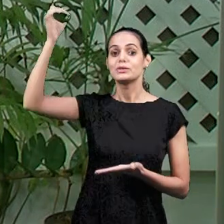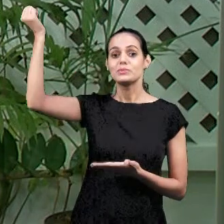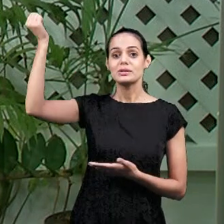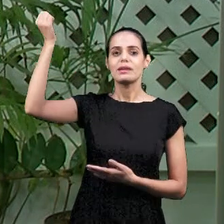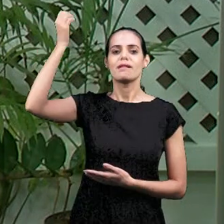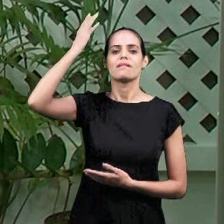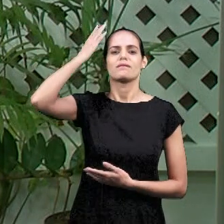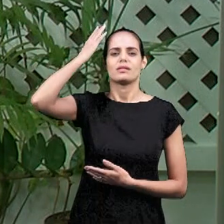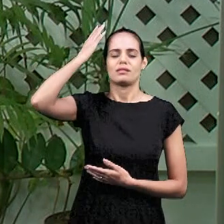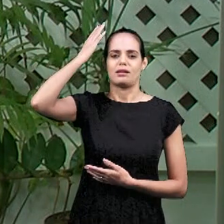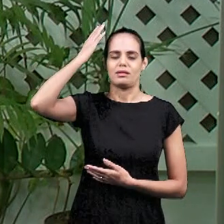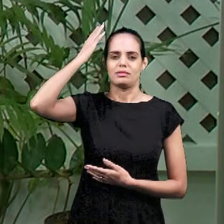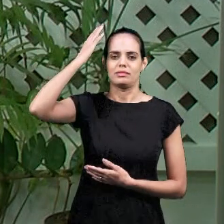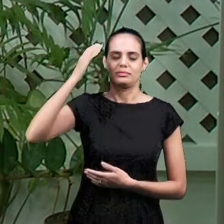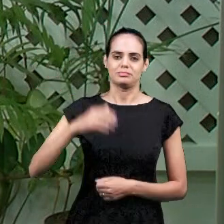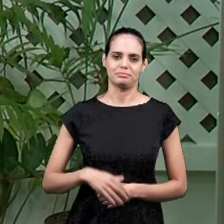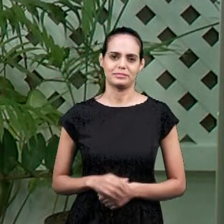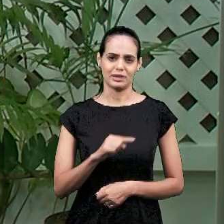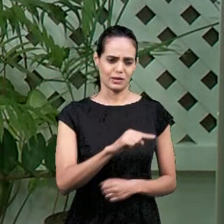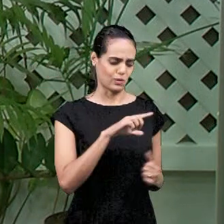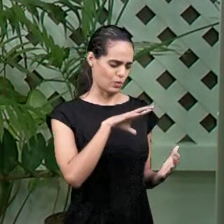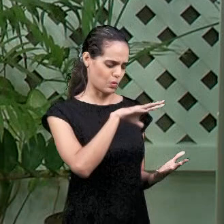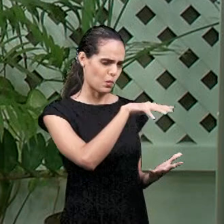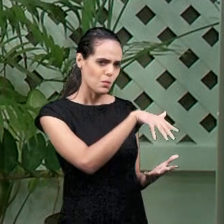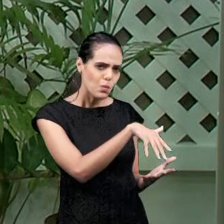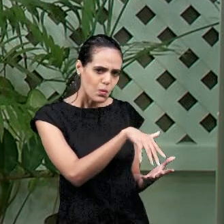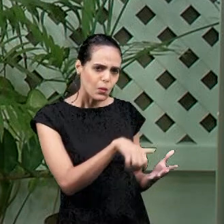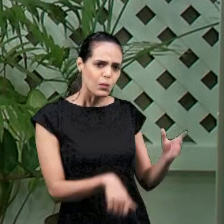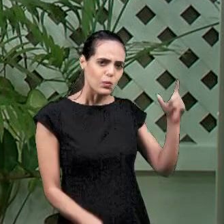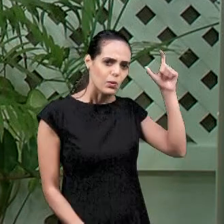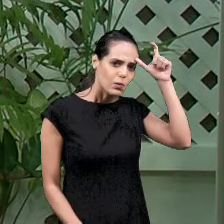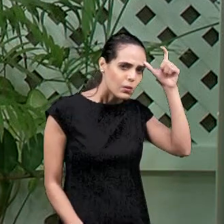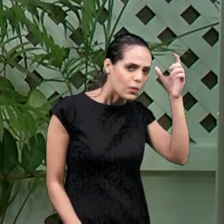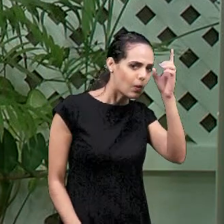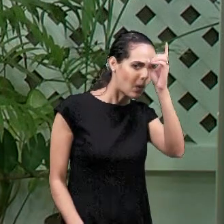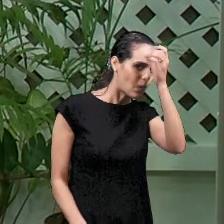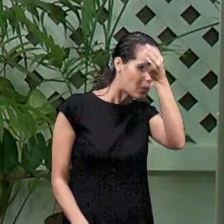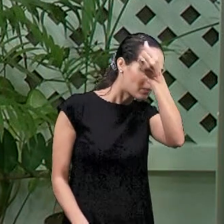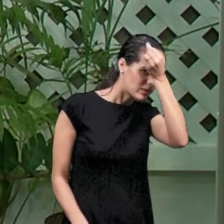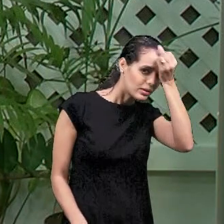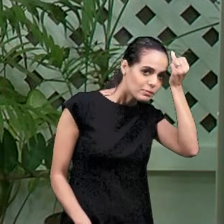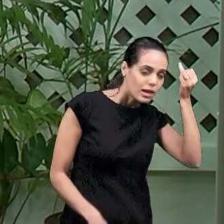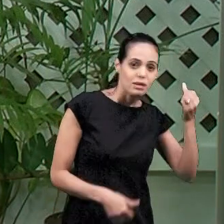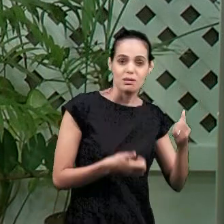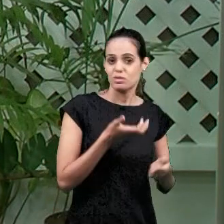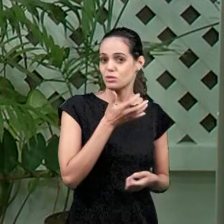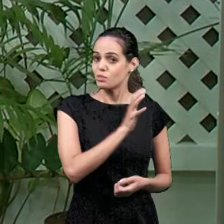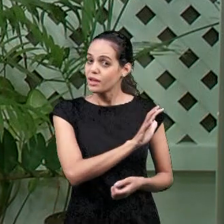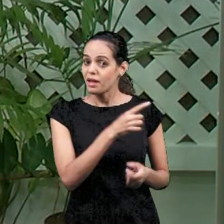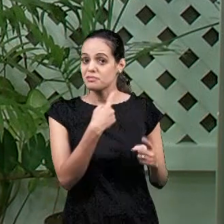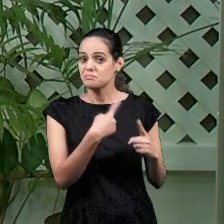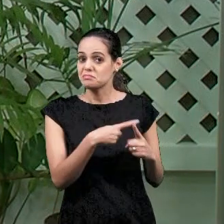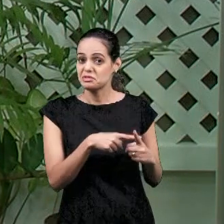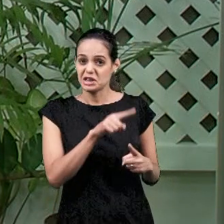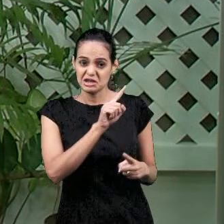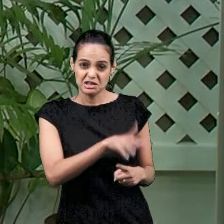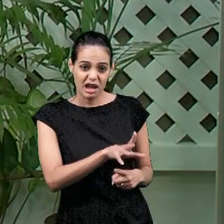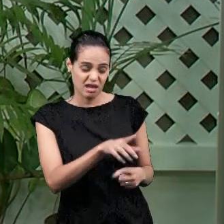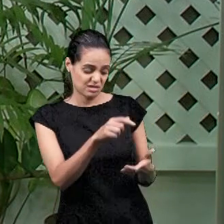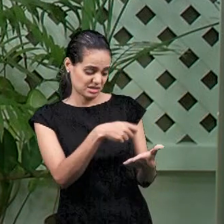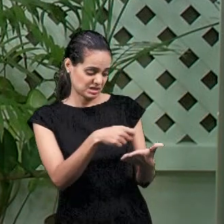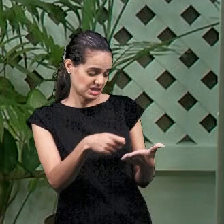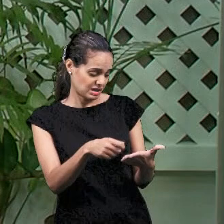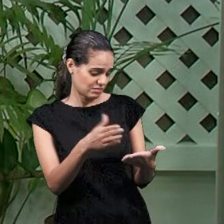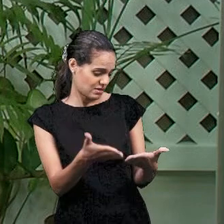mystère, la parole révélée. C'est cela que l'Antichrist ne veut pas. C'est cela que l'adversaire ne veut pas. Il